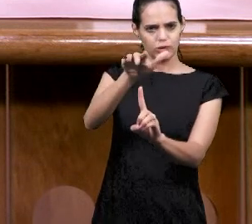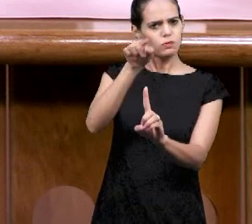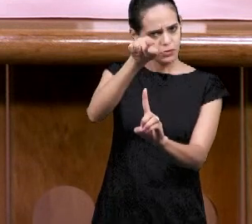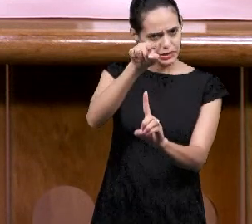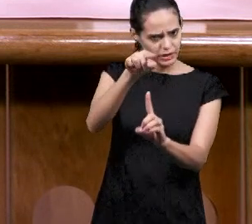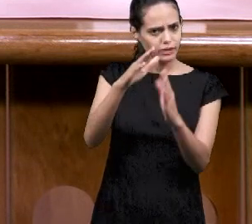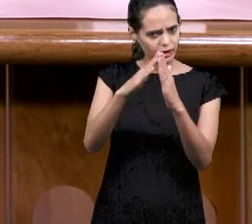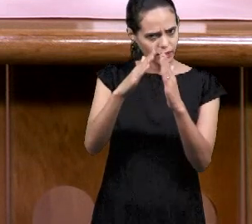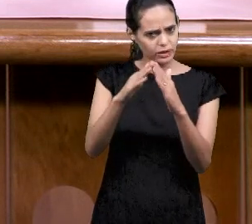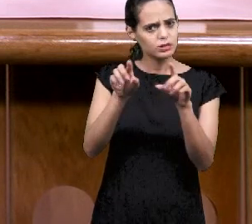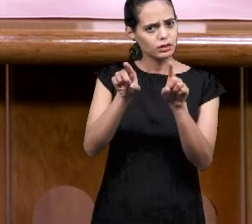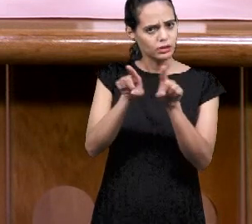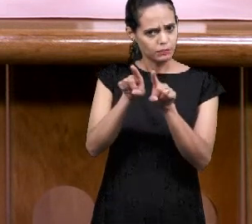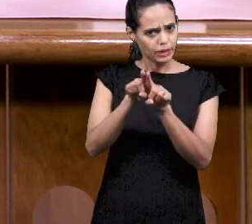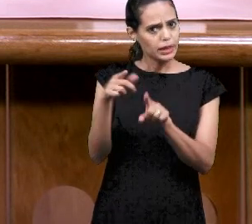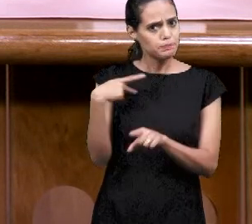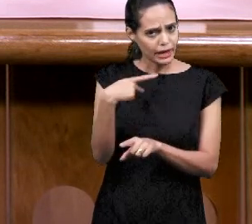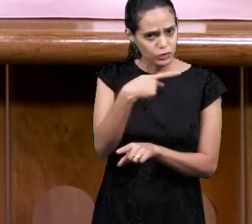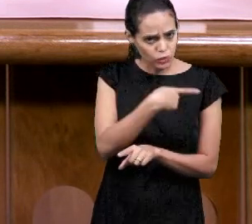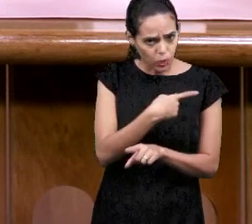qui sont passées pour nous